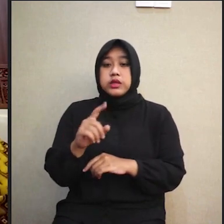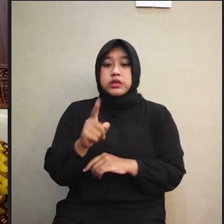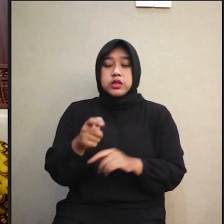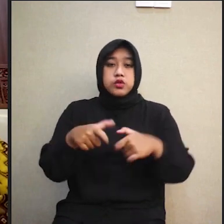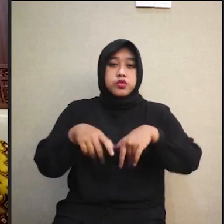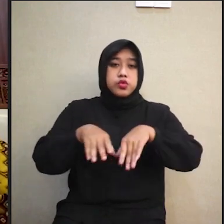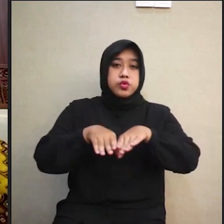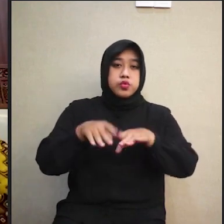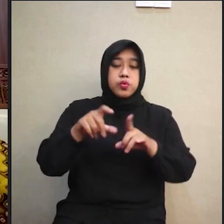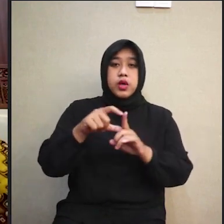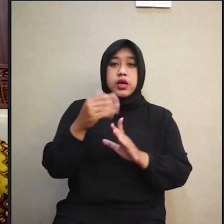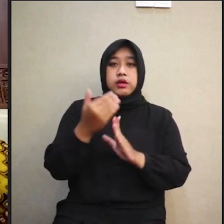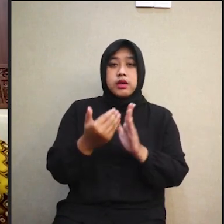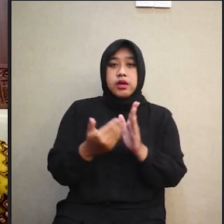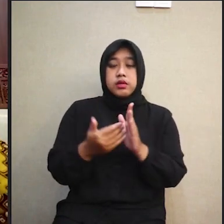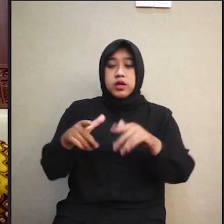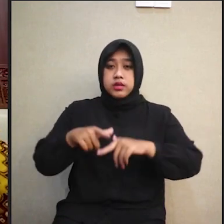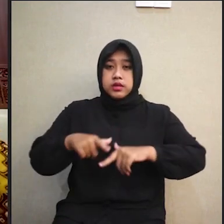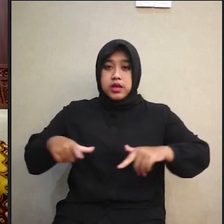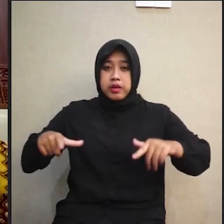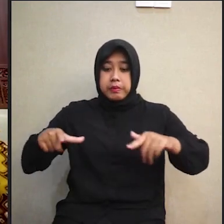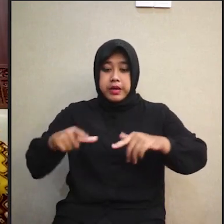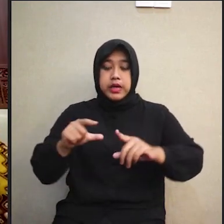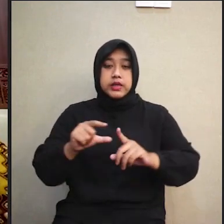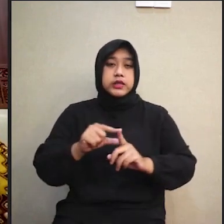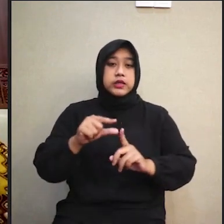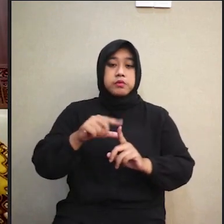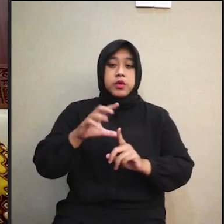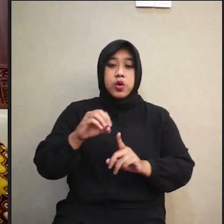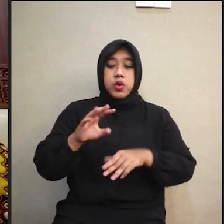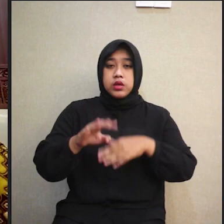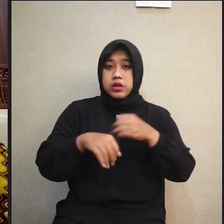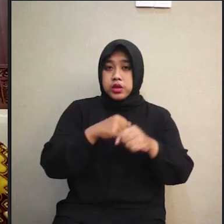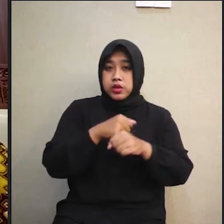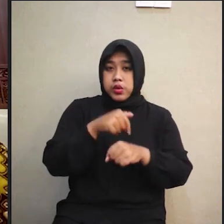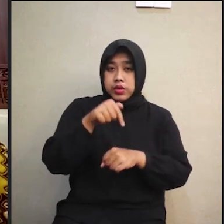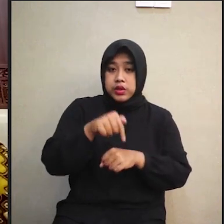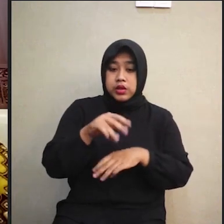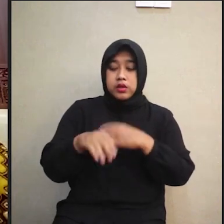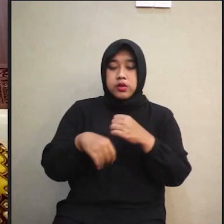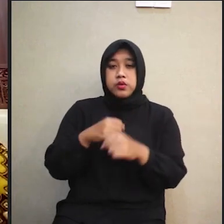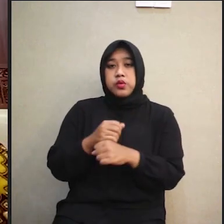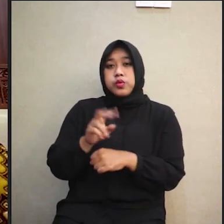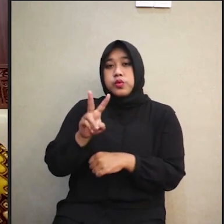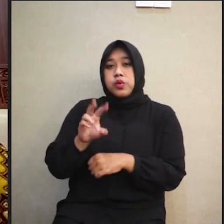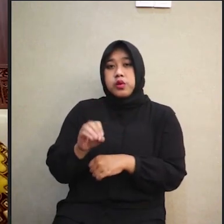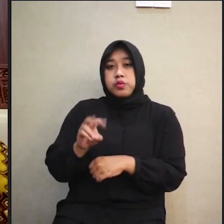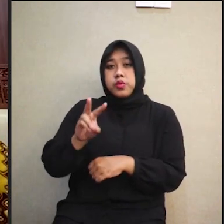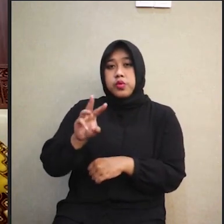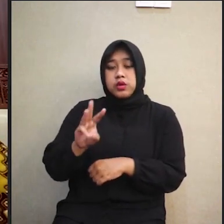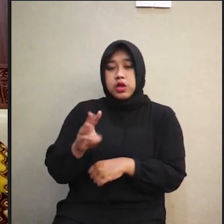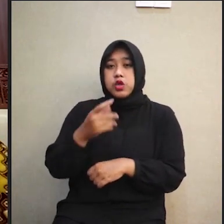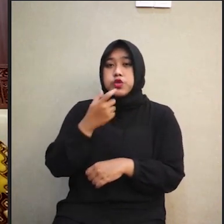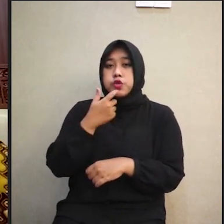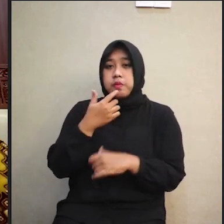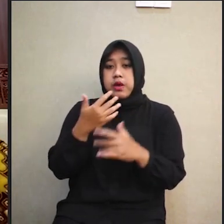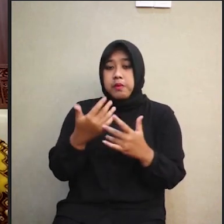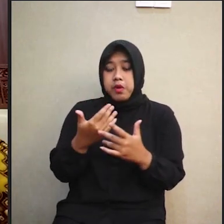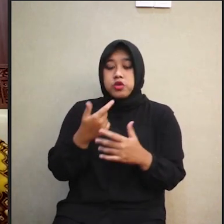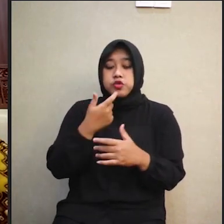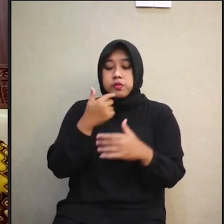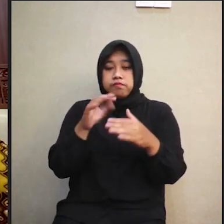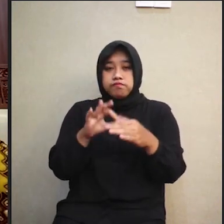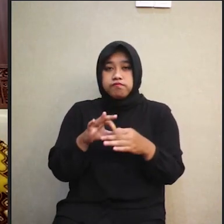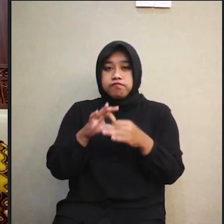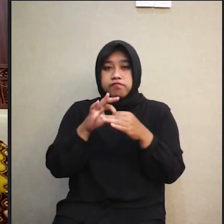eee video apa ya eee di tahun ini kita akan masuknya di tahun 2023 kita akan coba kolaborasi